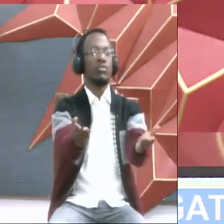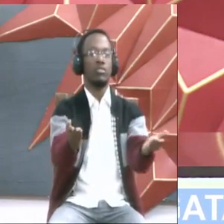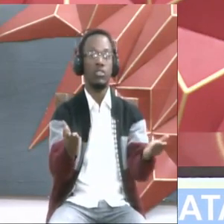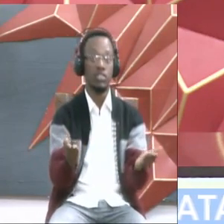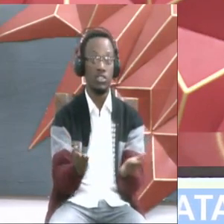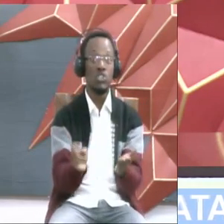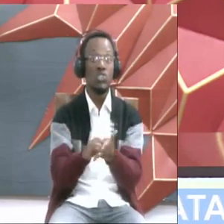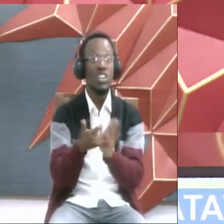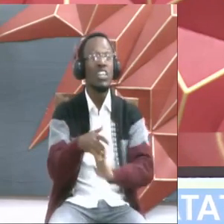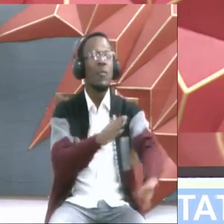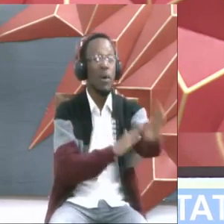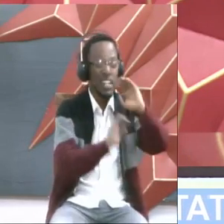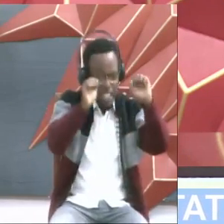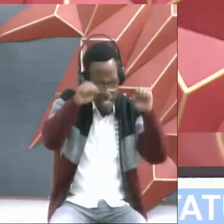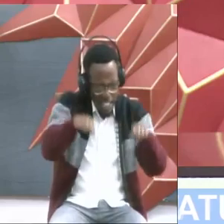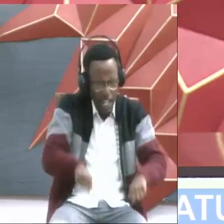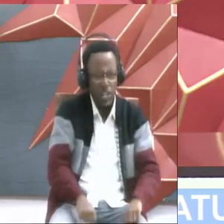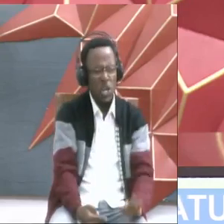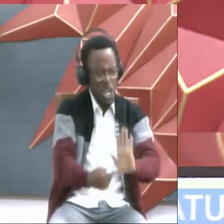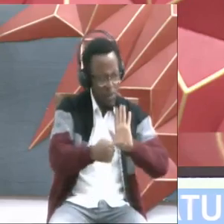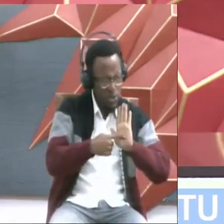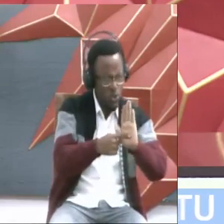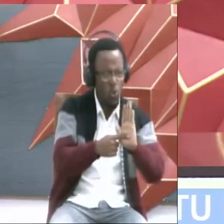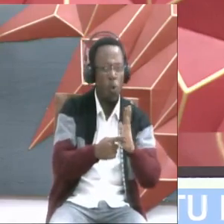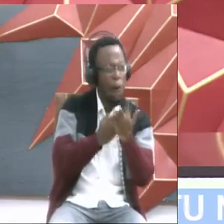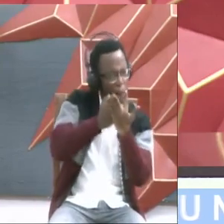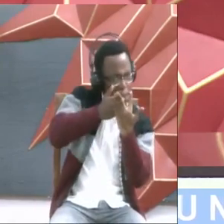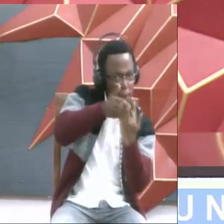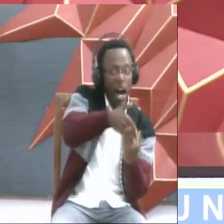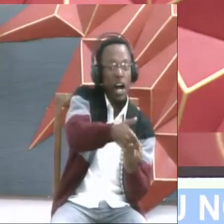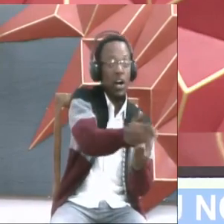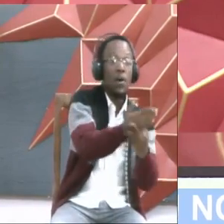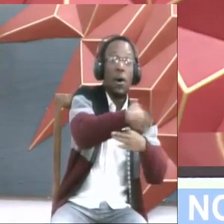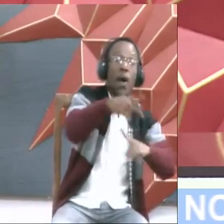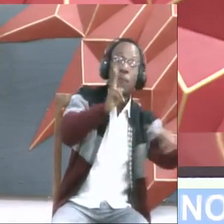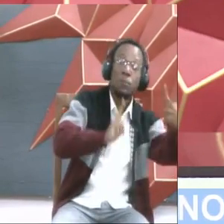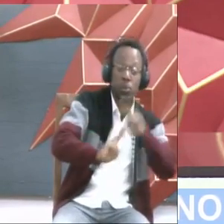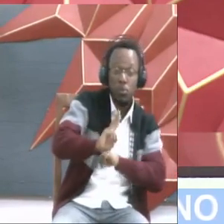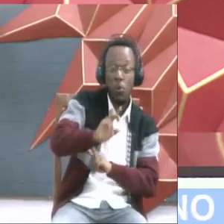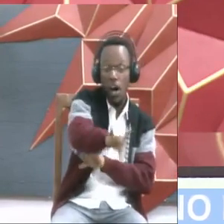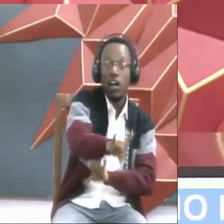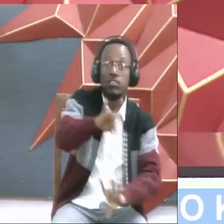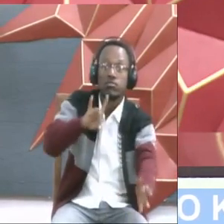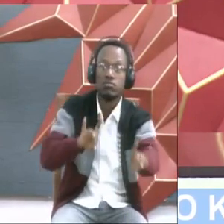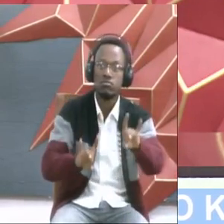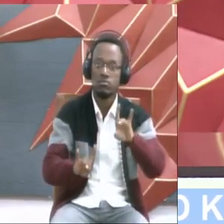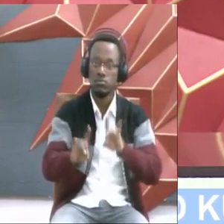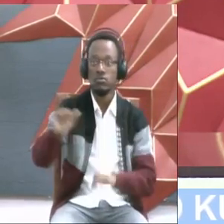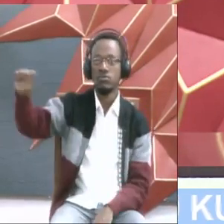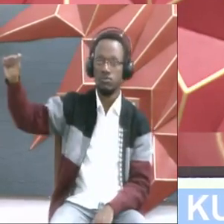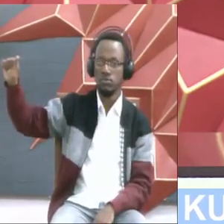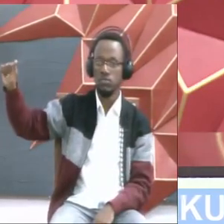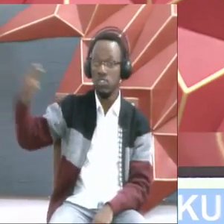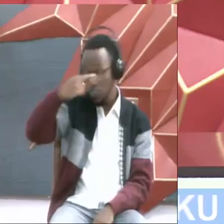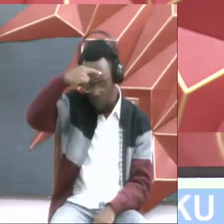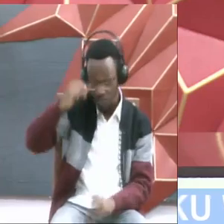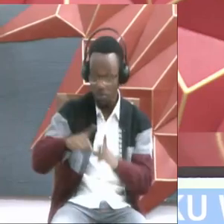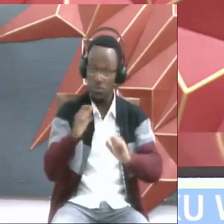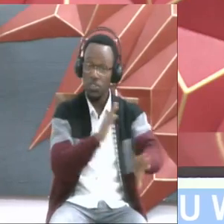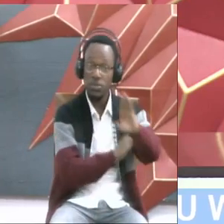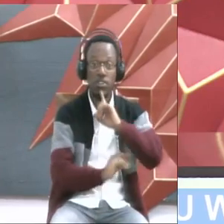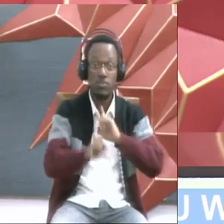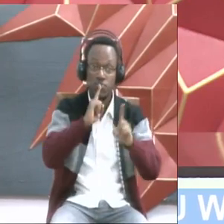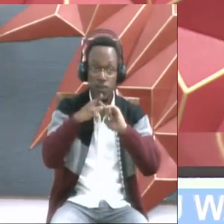iserure ivyayo. Ivyayo biserurire mubo yatoranije ubwayo. Cyo bituma ijambo ry'Imana rivuga